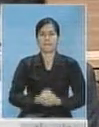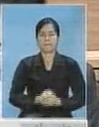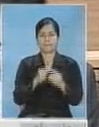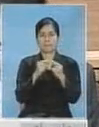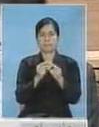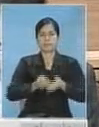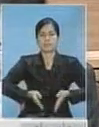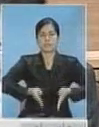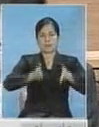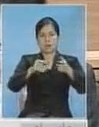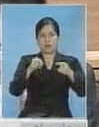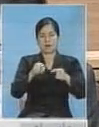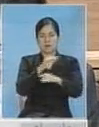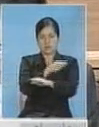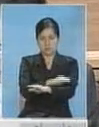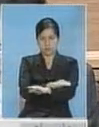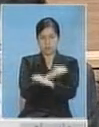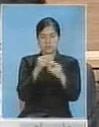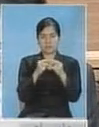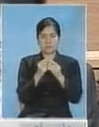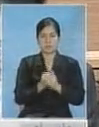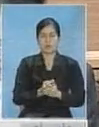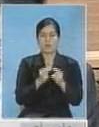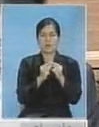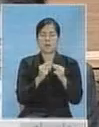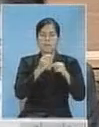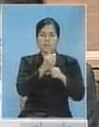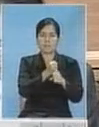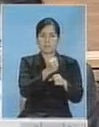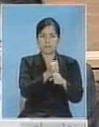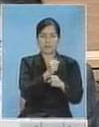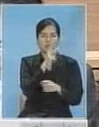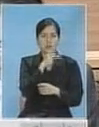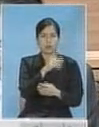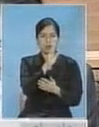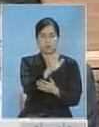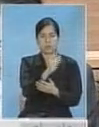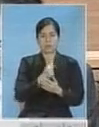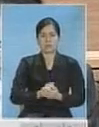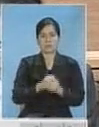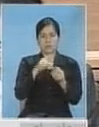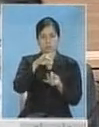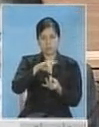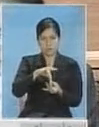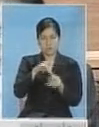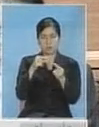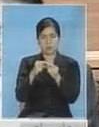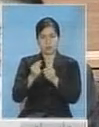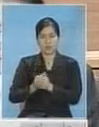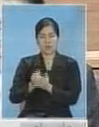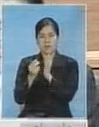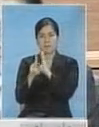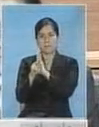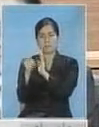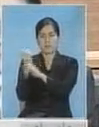นเชื่อมประวัติศาสตร์สุโขทัยและก็ประวัติศาสตร์กำแพงเพชรครับท่านเชื่อไหมครับว่าถนน